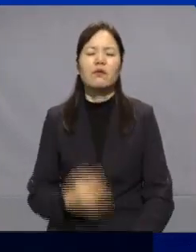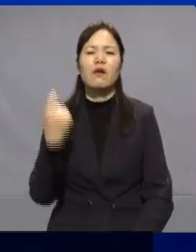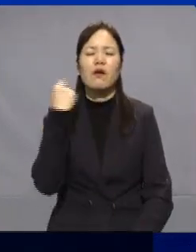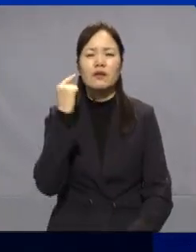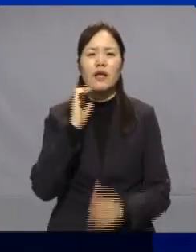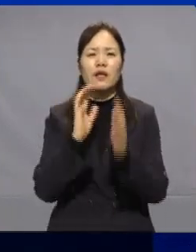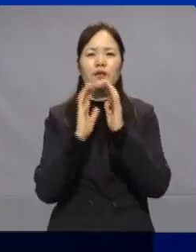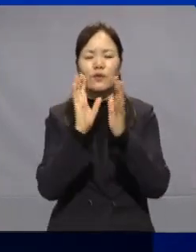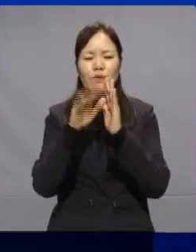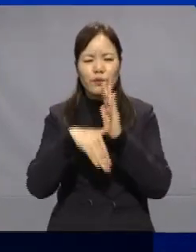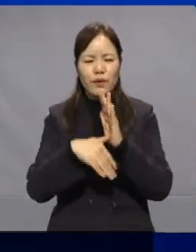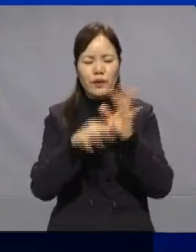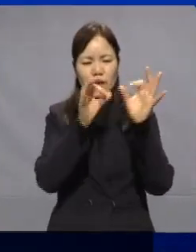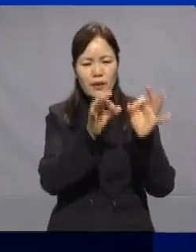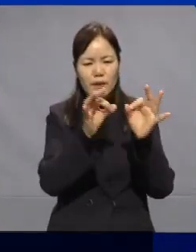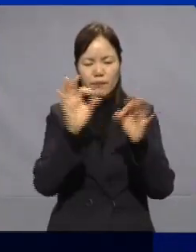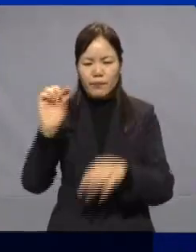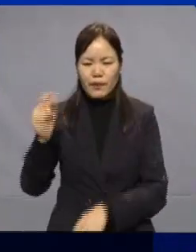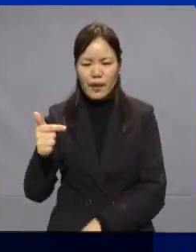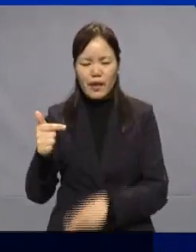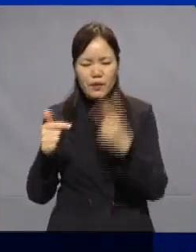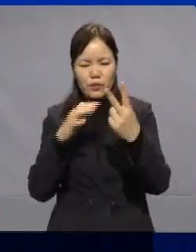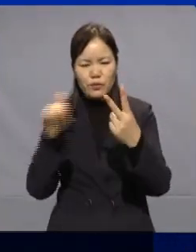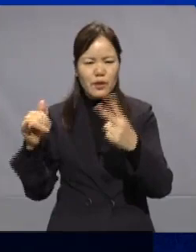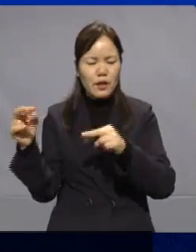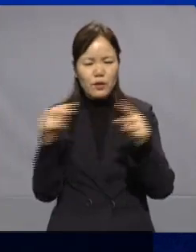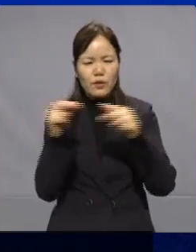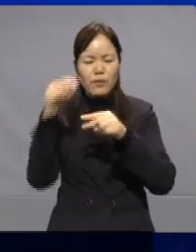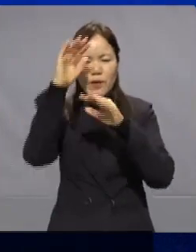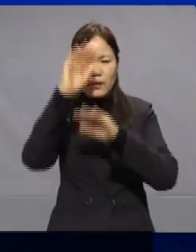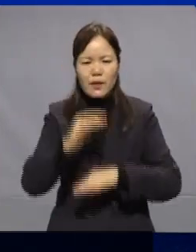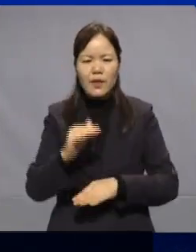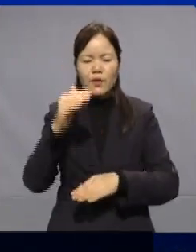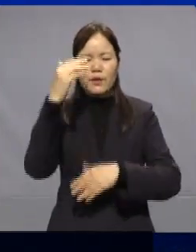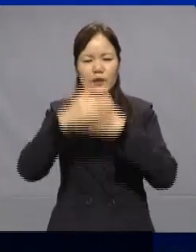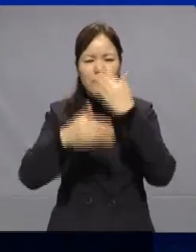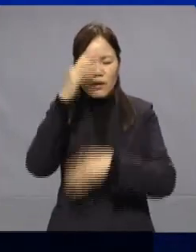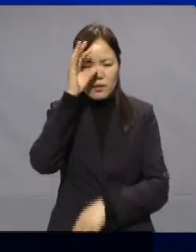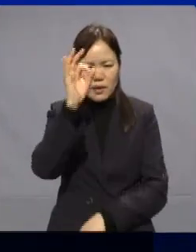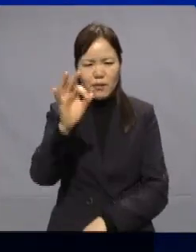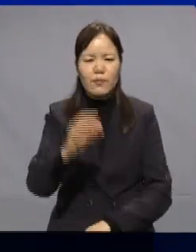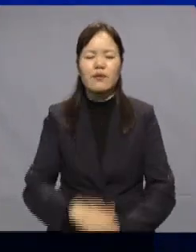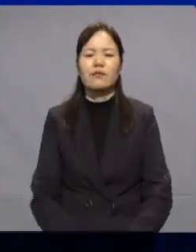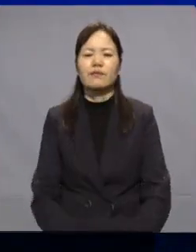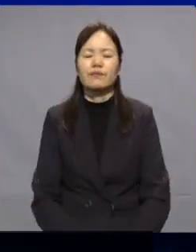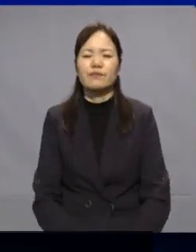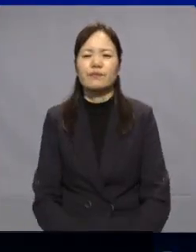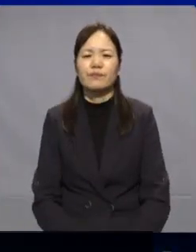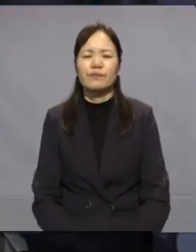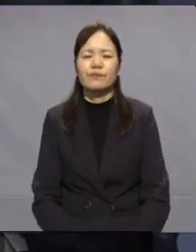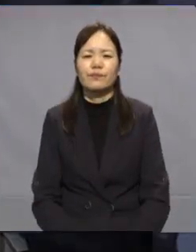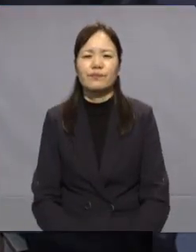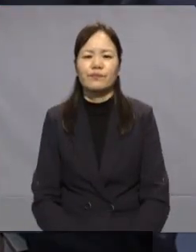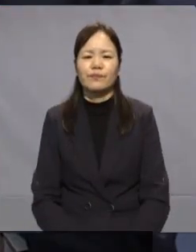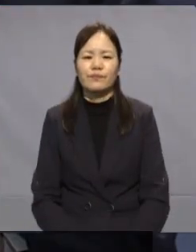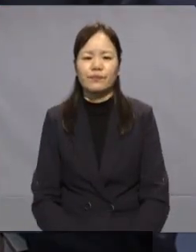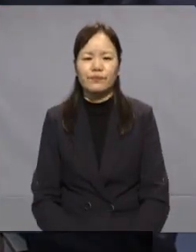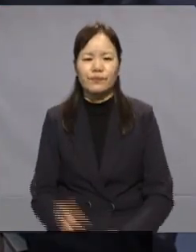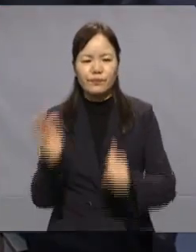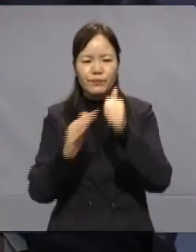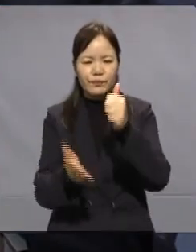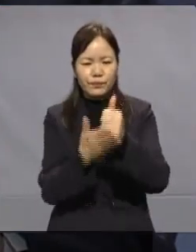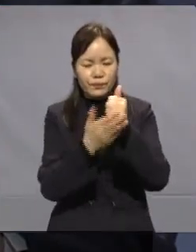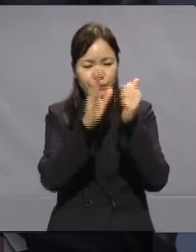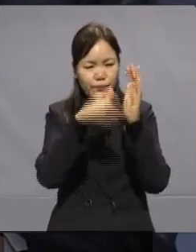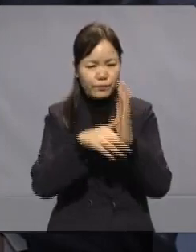토론회에서 벌어진 김기현 안철수 두 보관 공방 영상으로 준비했는데요 짧게 보고 오겠습니다 공천할 때